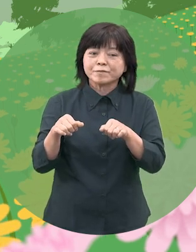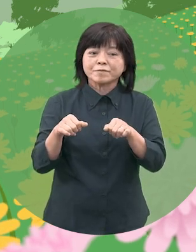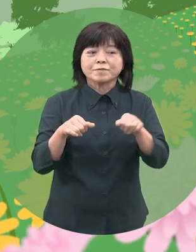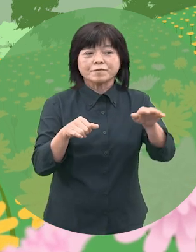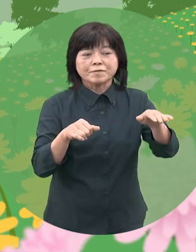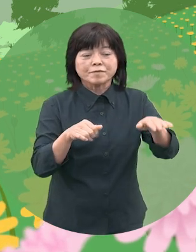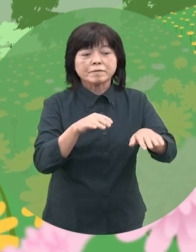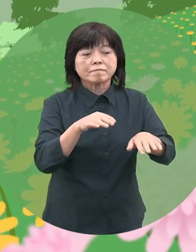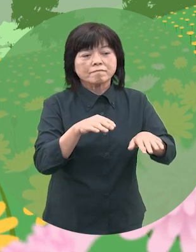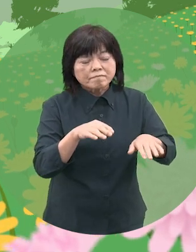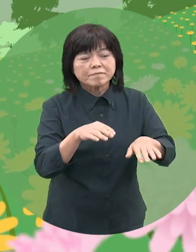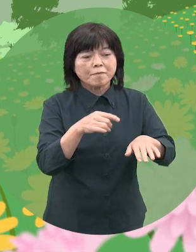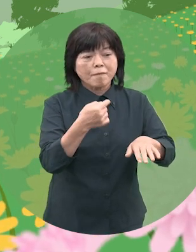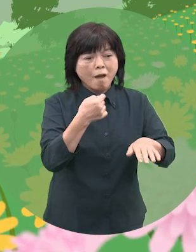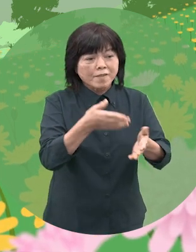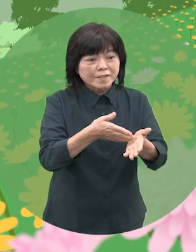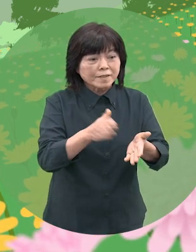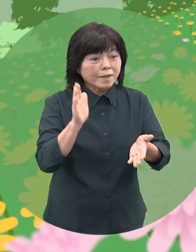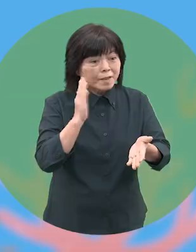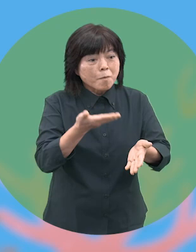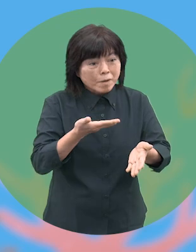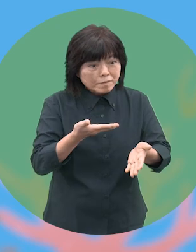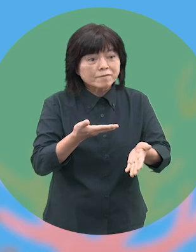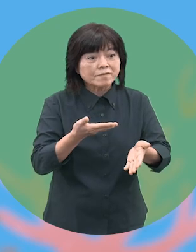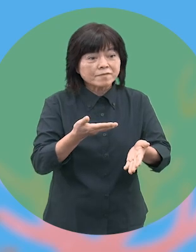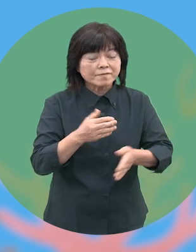の話聞いてもらえる？